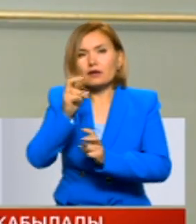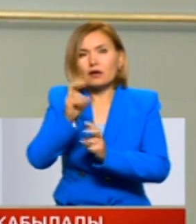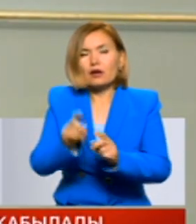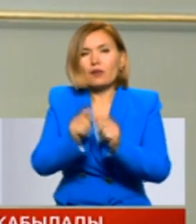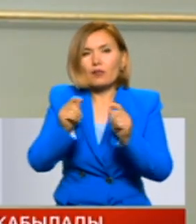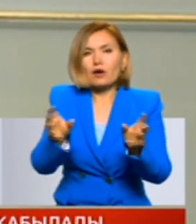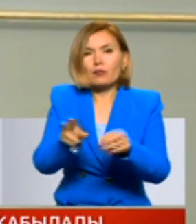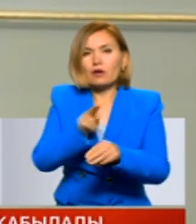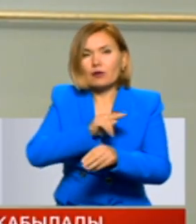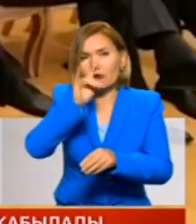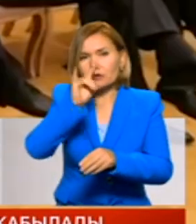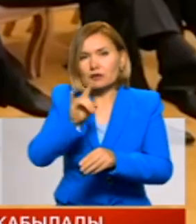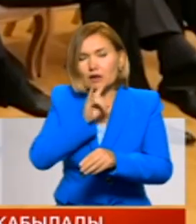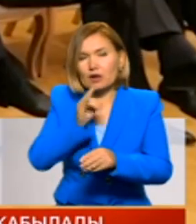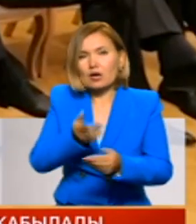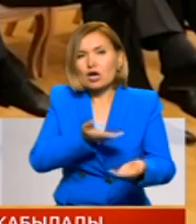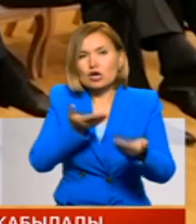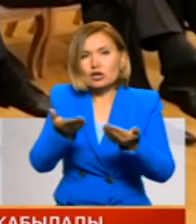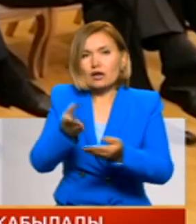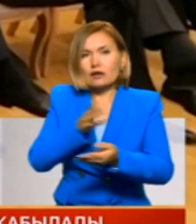жүзеге асыруға шақырды.